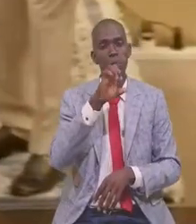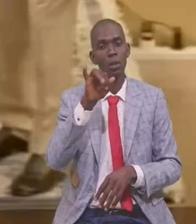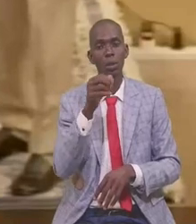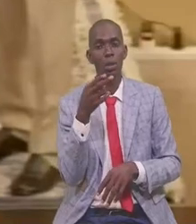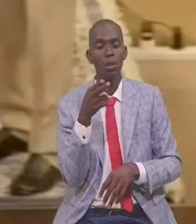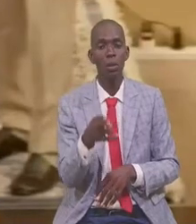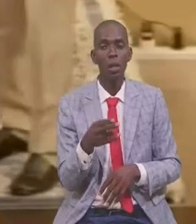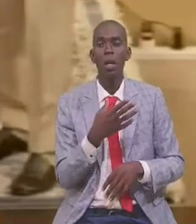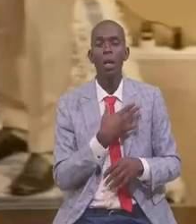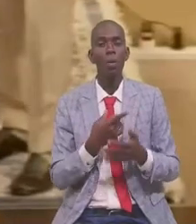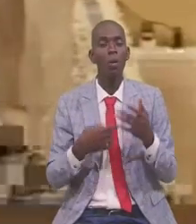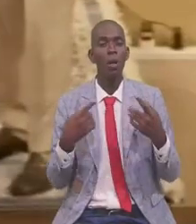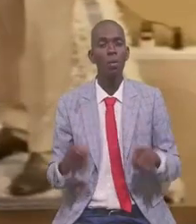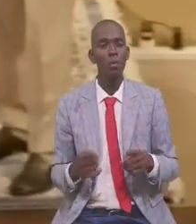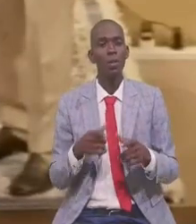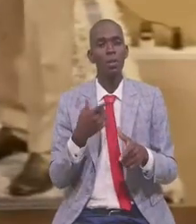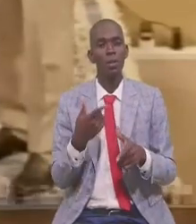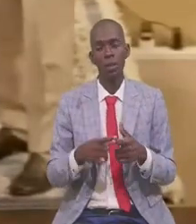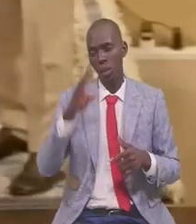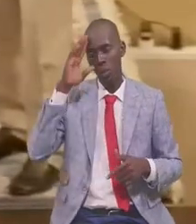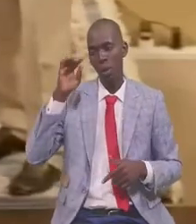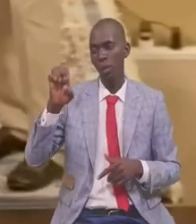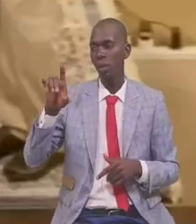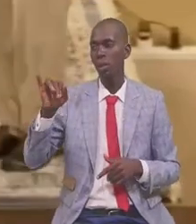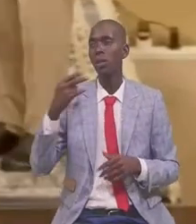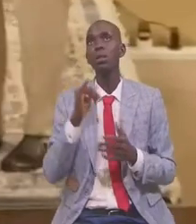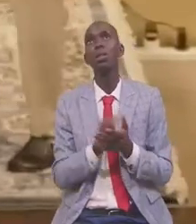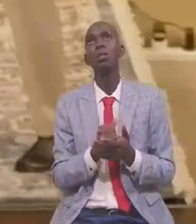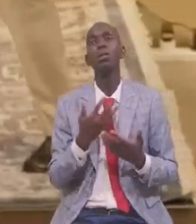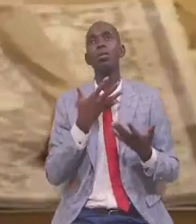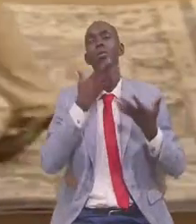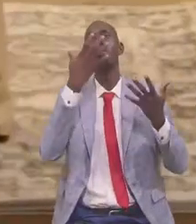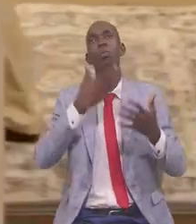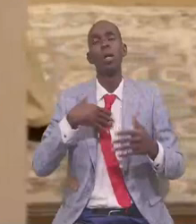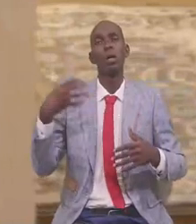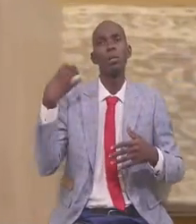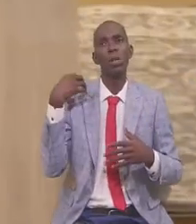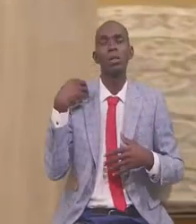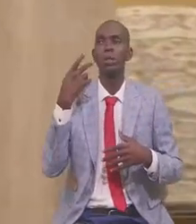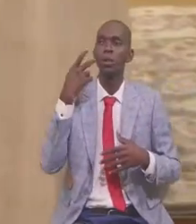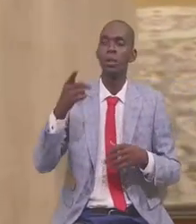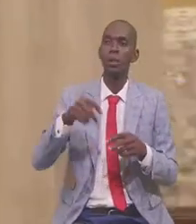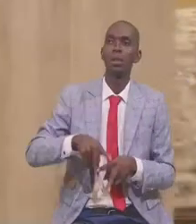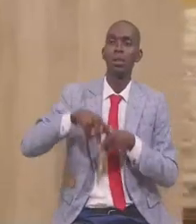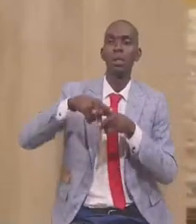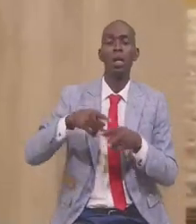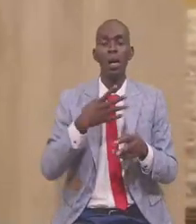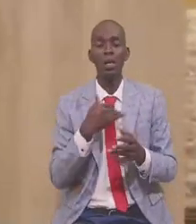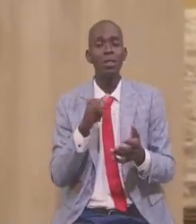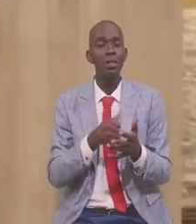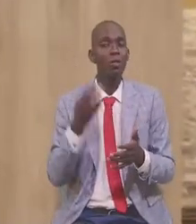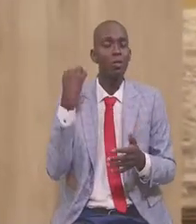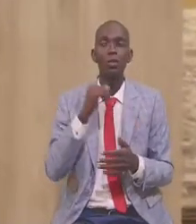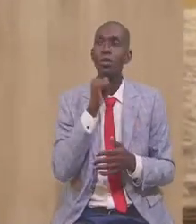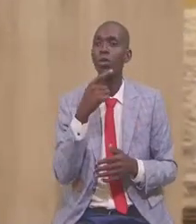est tombé. Le premier jour, c'était le manteau. Et le dernier jour, c'était le manteau. Et notre